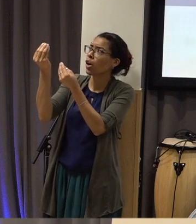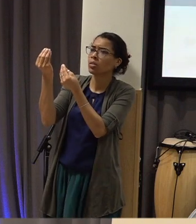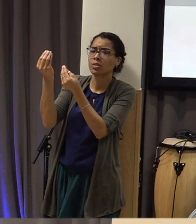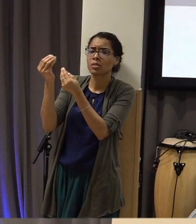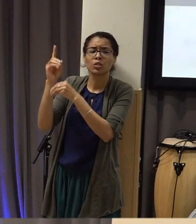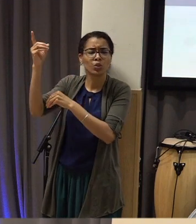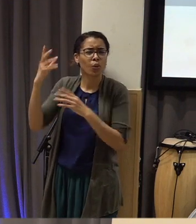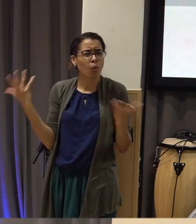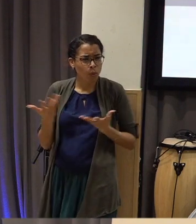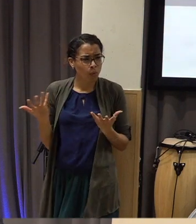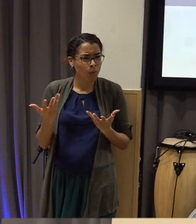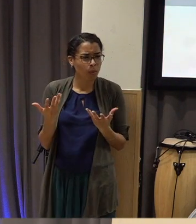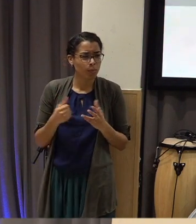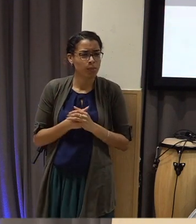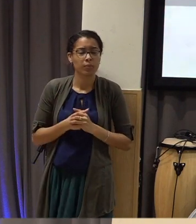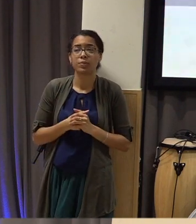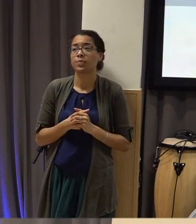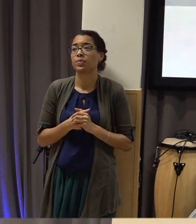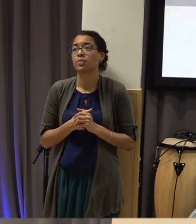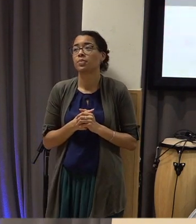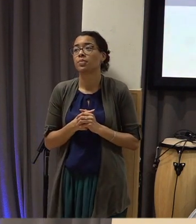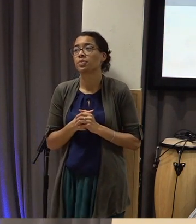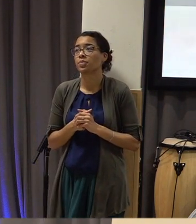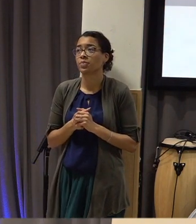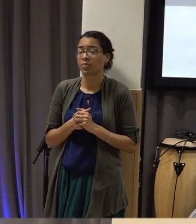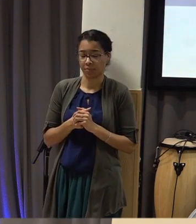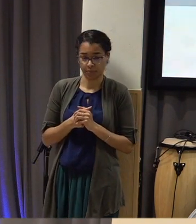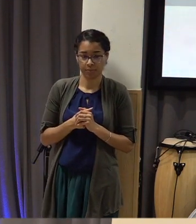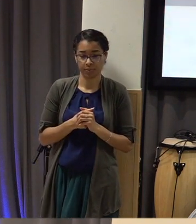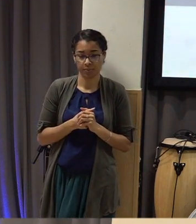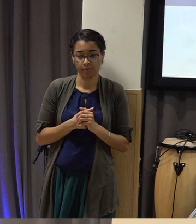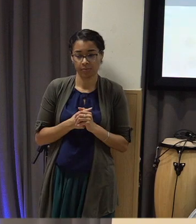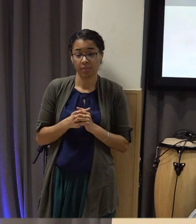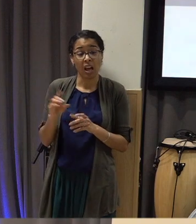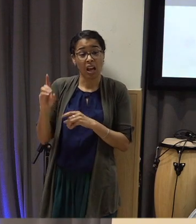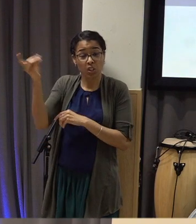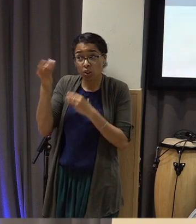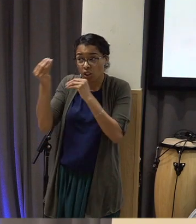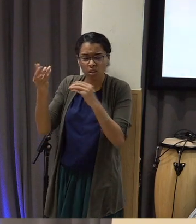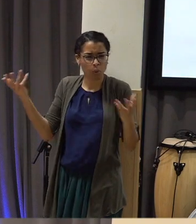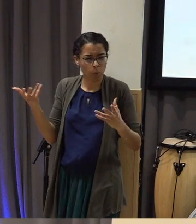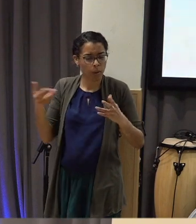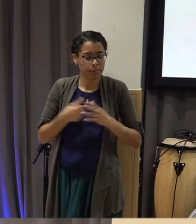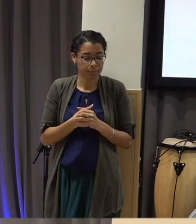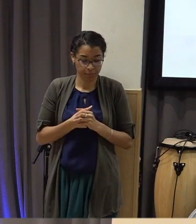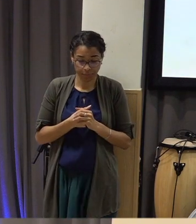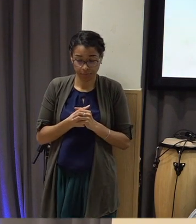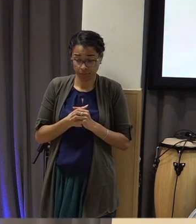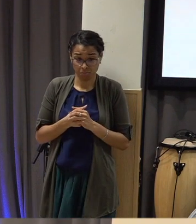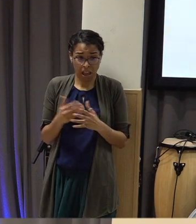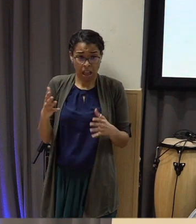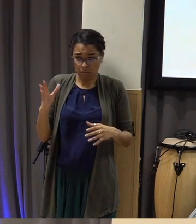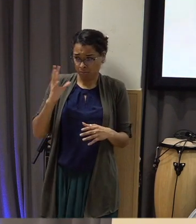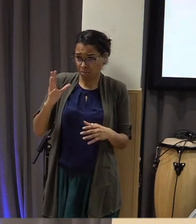à Dieu? Qu'est-ce que nous devons rendre à notre Dieu? En fait, tout appartient à